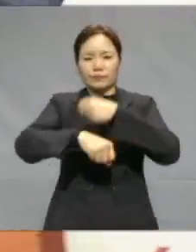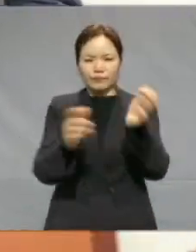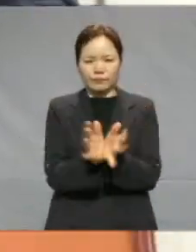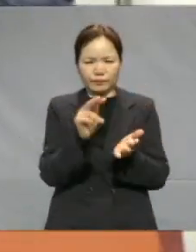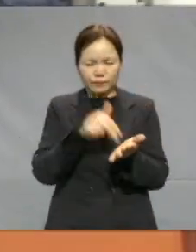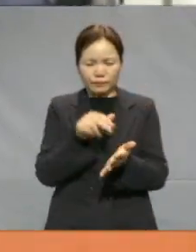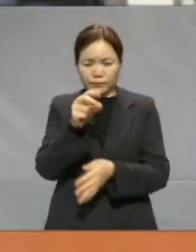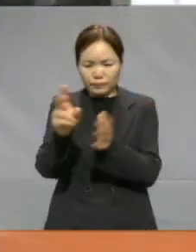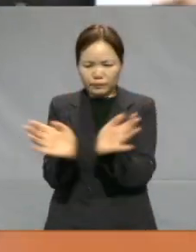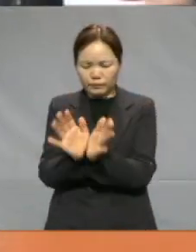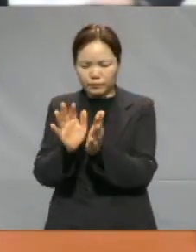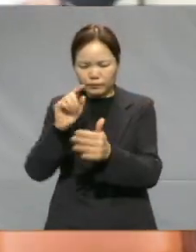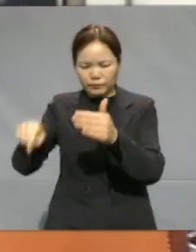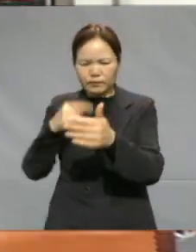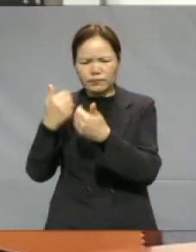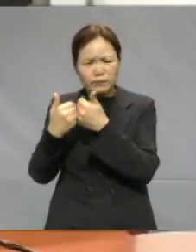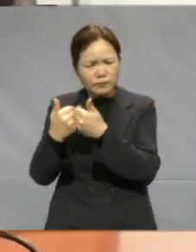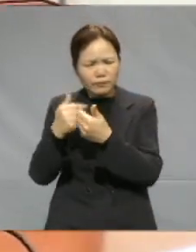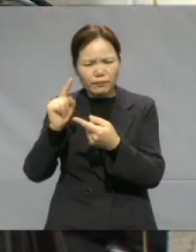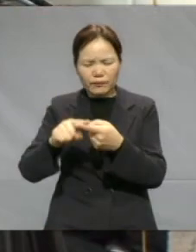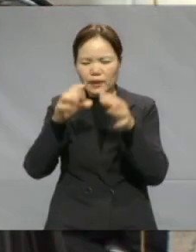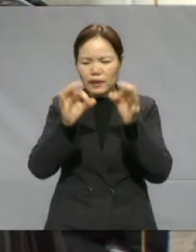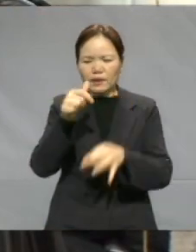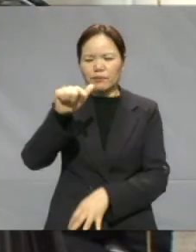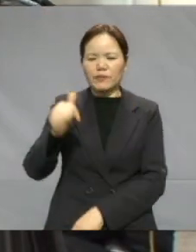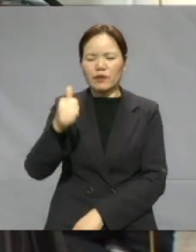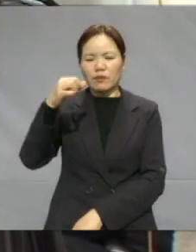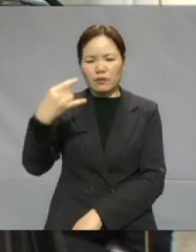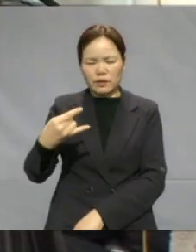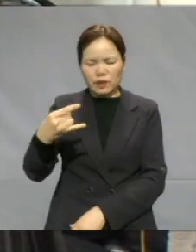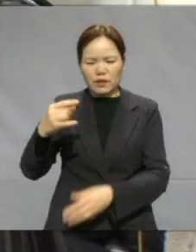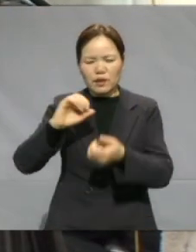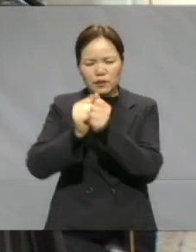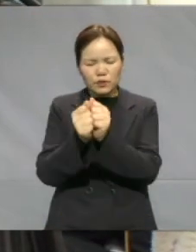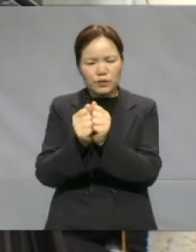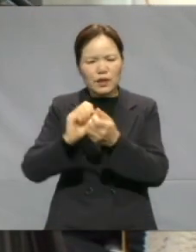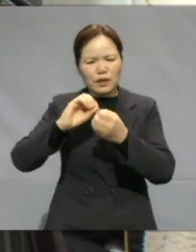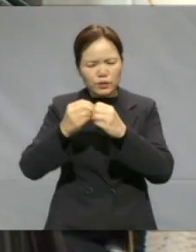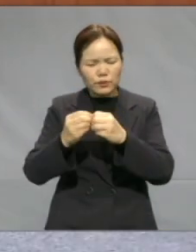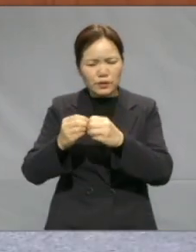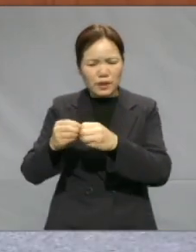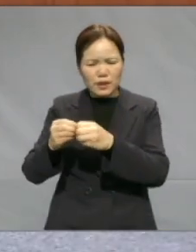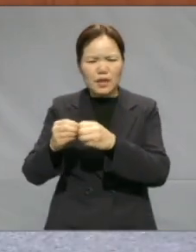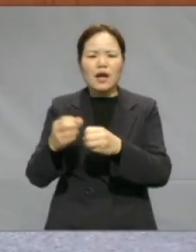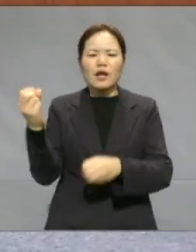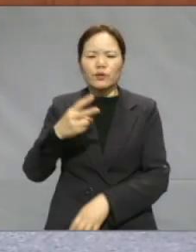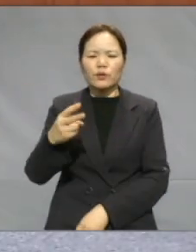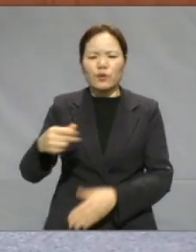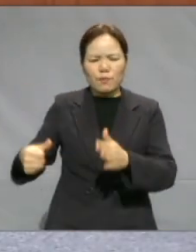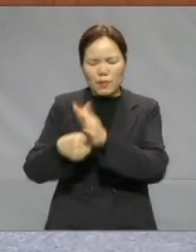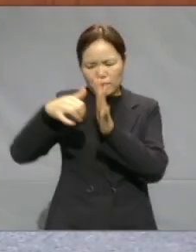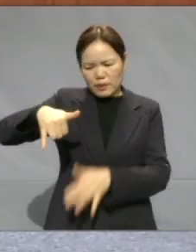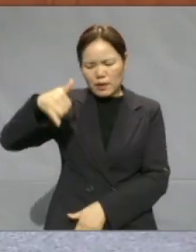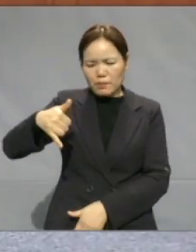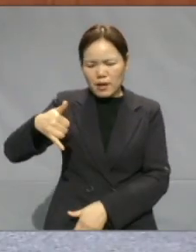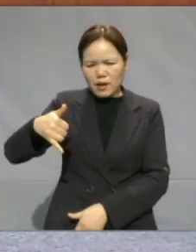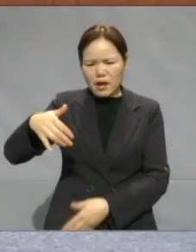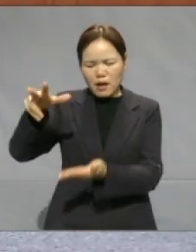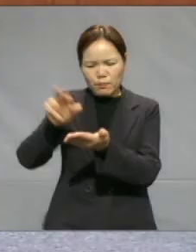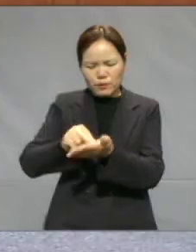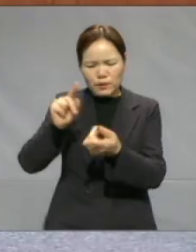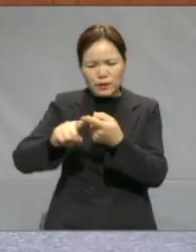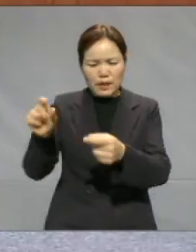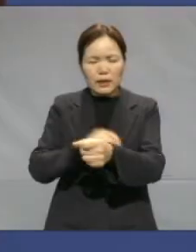더불어민주당은 여권의 내분 사태를 김건희 여사 주가 조작 의혹 특검과 명품 가방 수수 의혹 수사에 대한 압박용으로